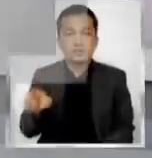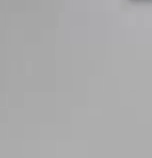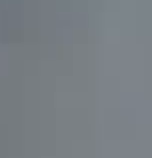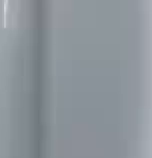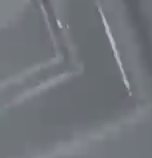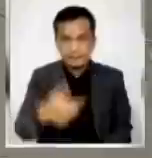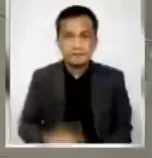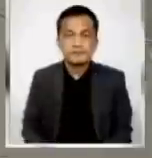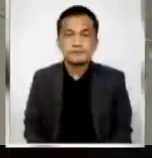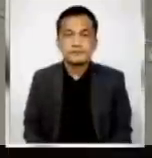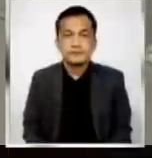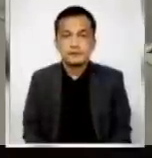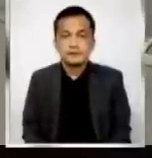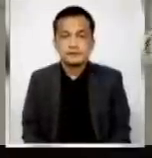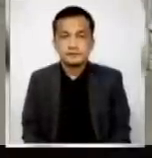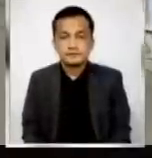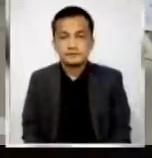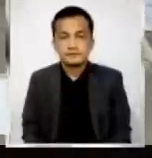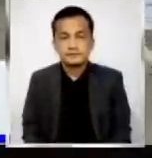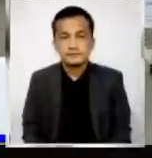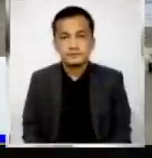Hima.